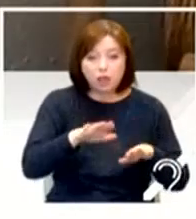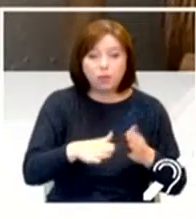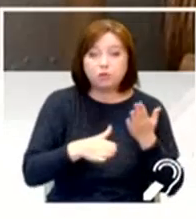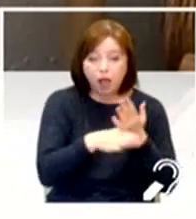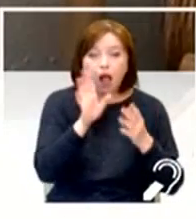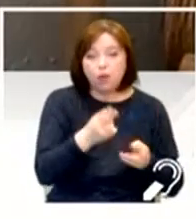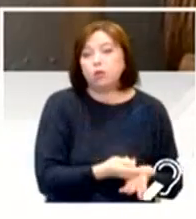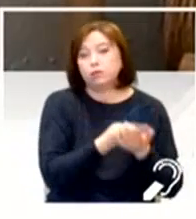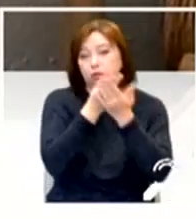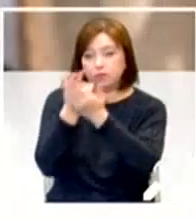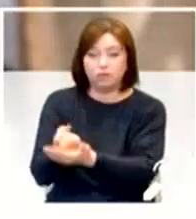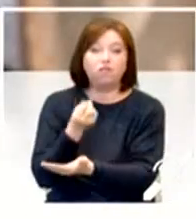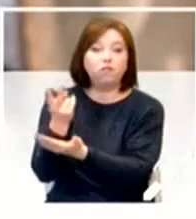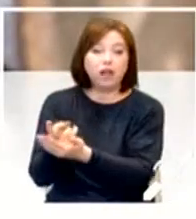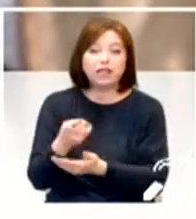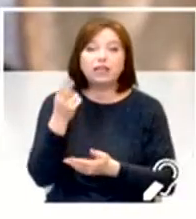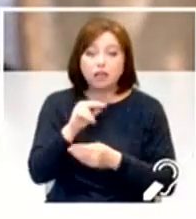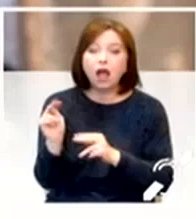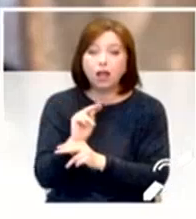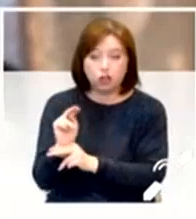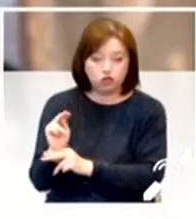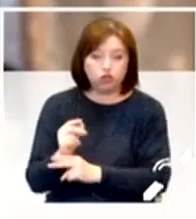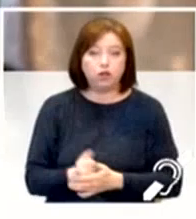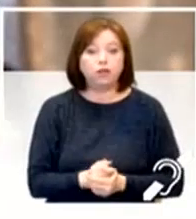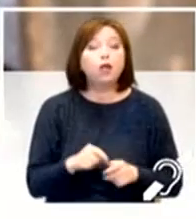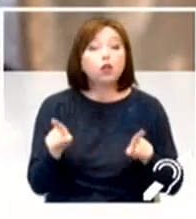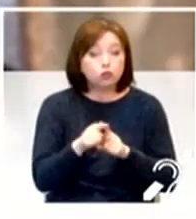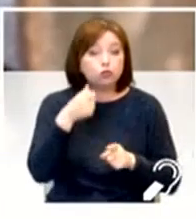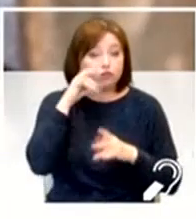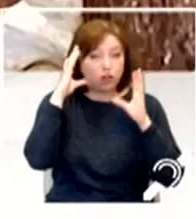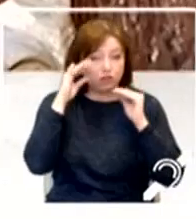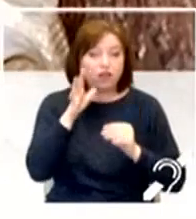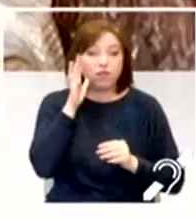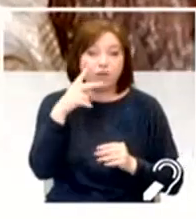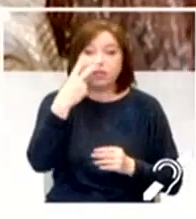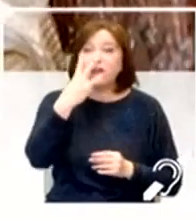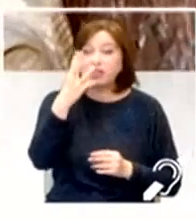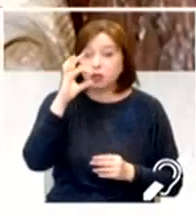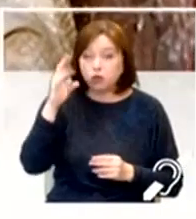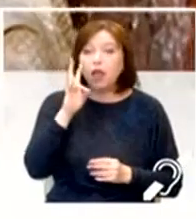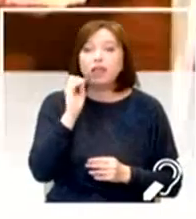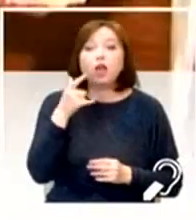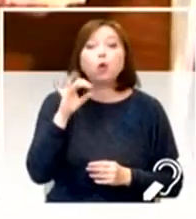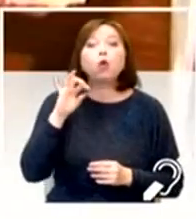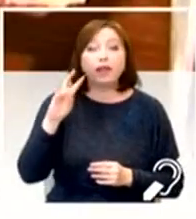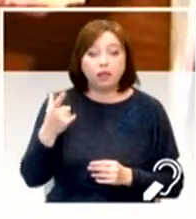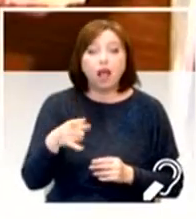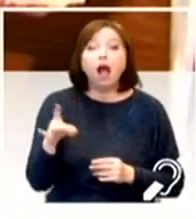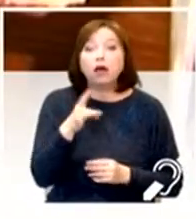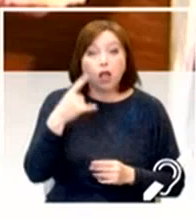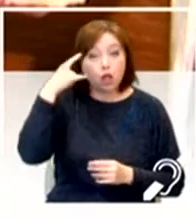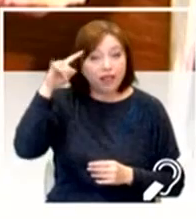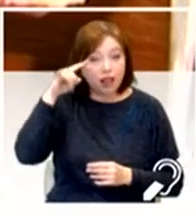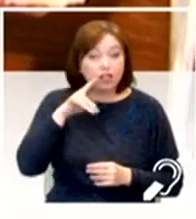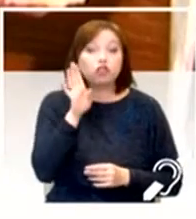apoi le-a transportat la spital pentru îngrijiri de specialitate. Tot aseară, la ora 23, în satul Negureni, din raionul Telenești,